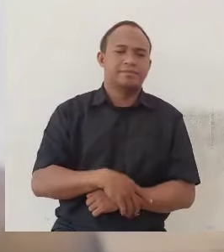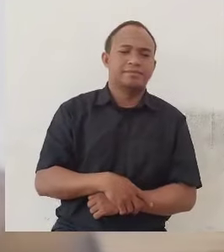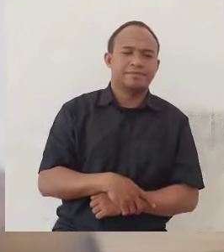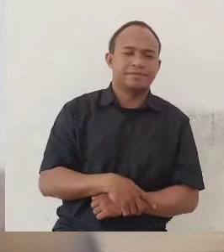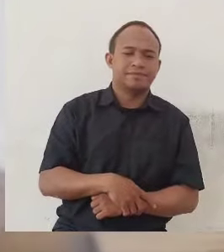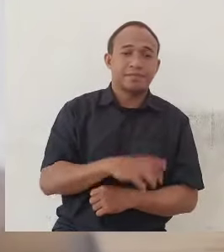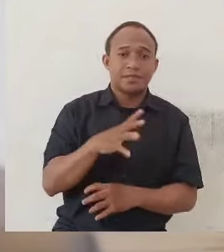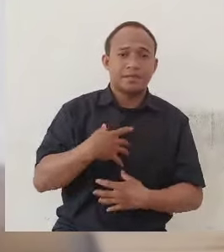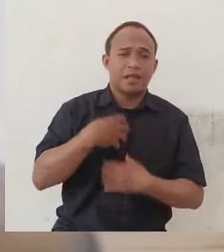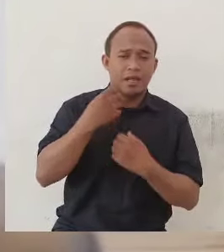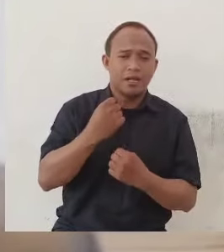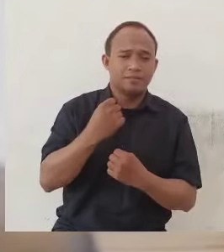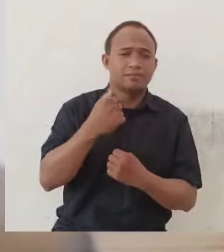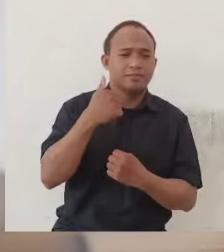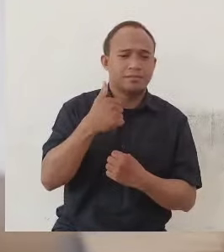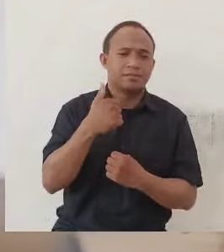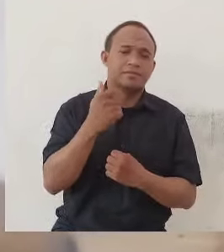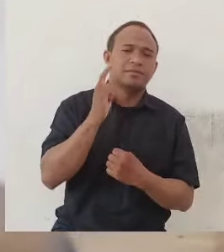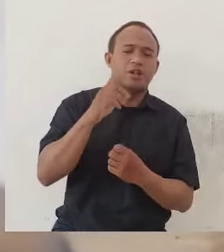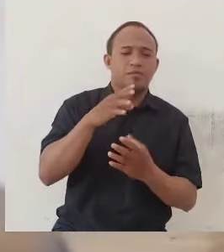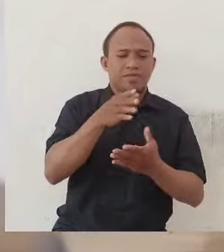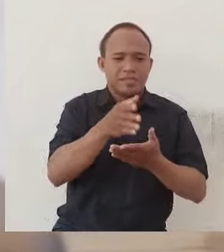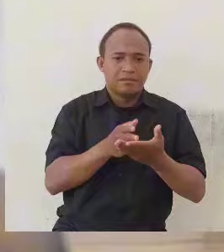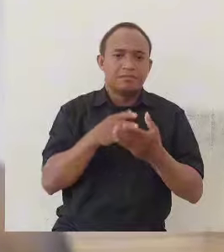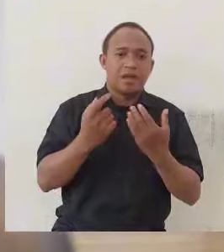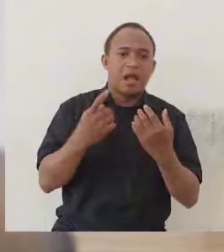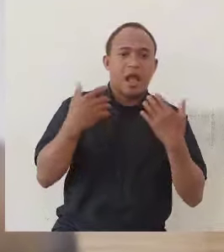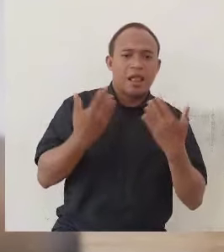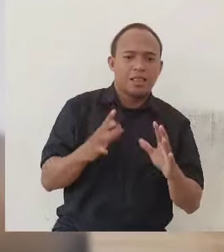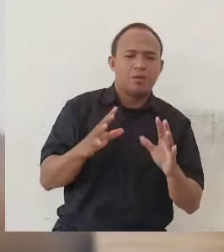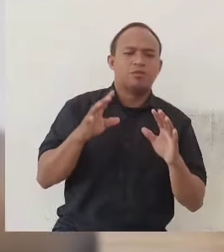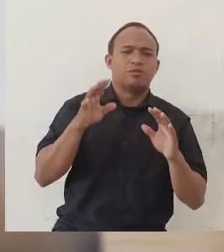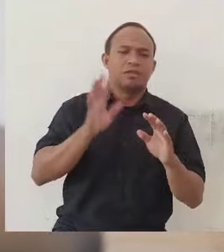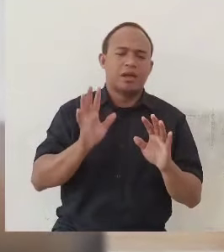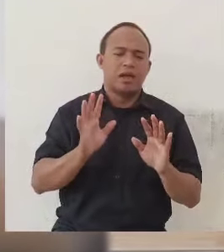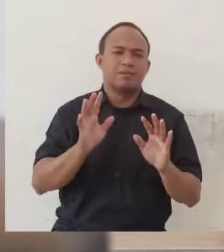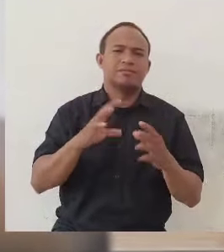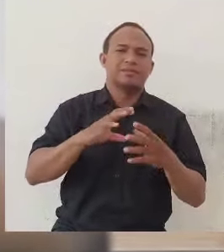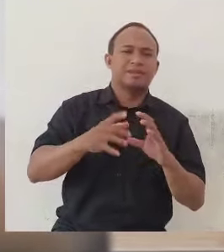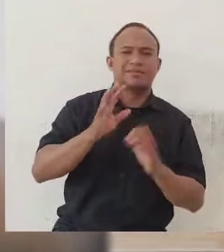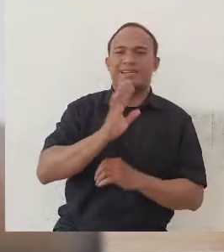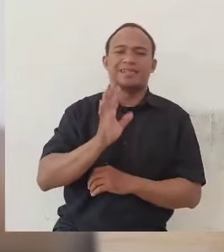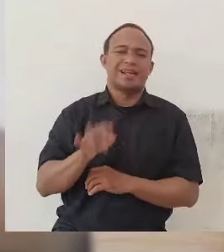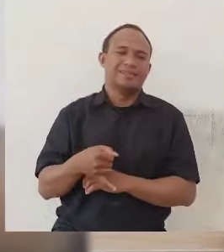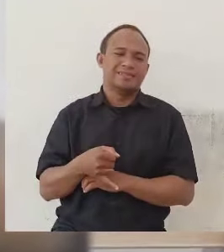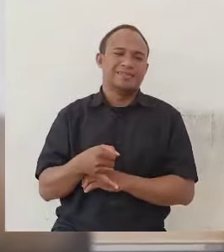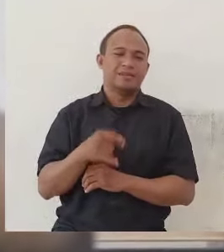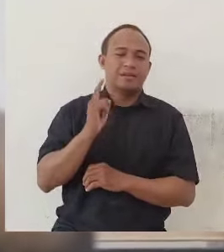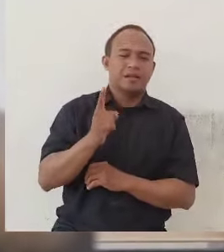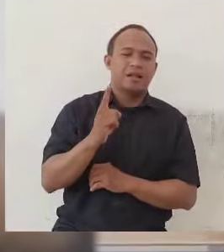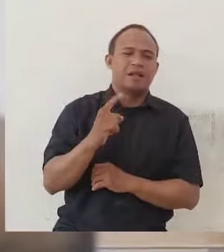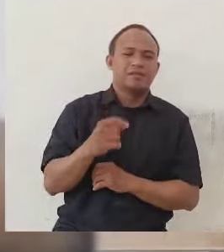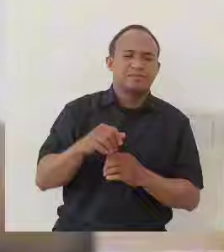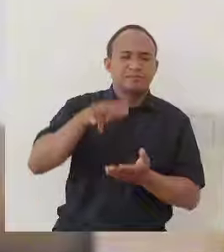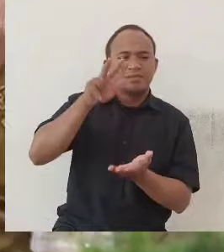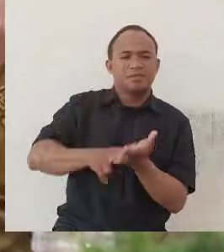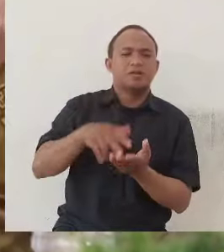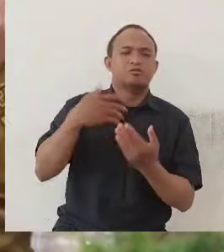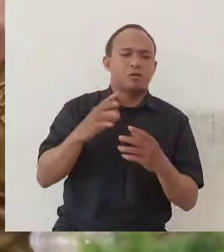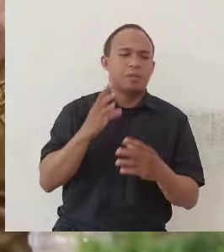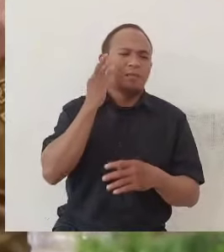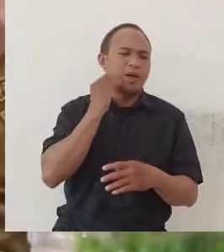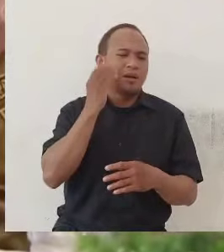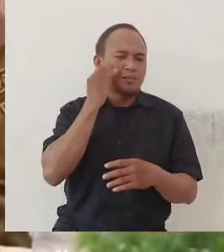sendiri. Nawawi juga berharap kegiatan operasi tangkap tangan atau OTT tidak terjadi di Provinsi Gorontalo. Ia